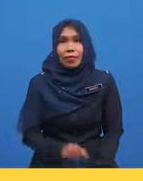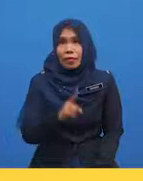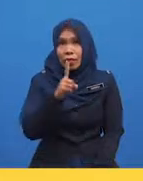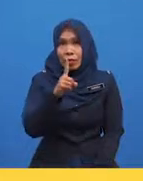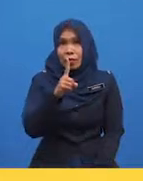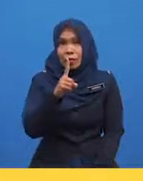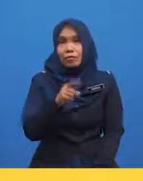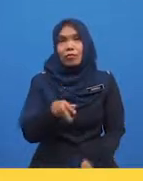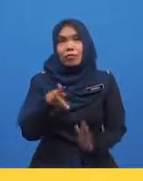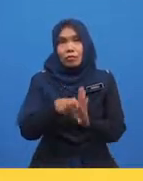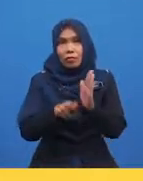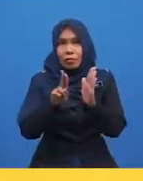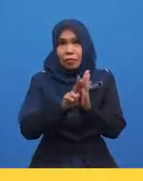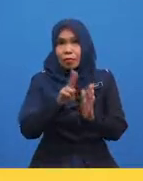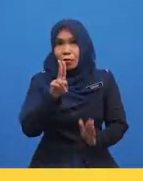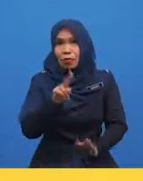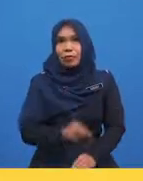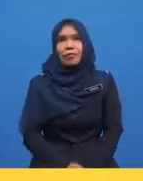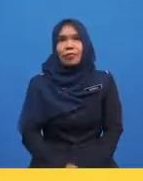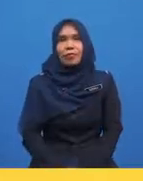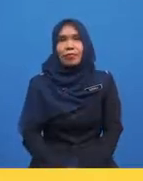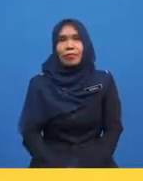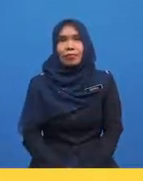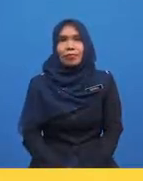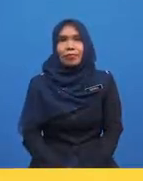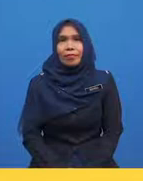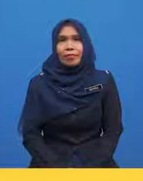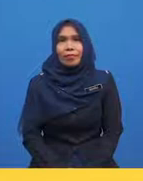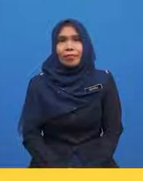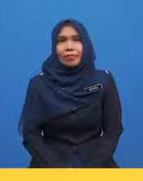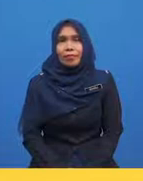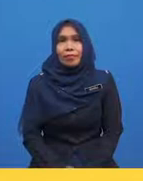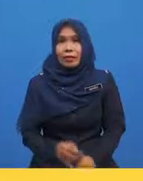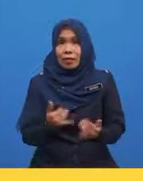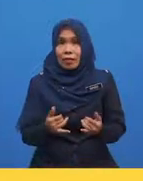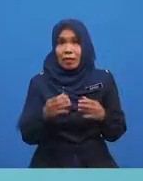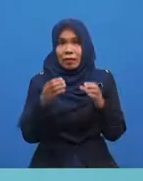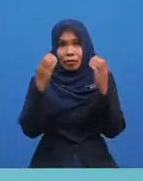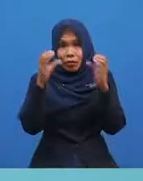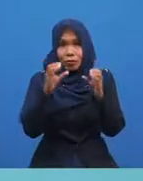per dua, bolehkah cikgu uji kefahaman kamu?